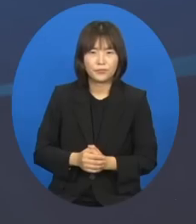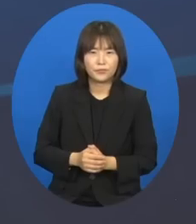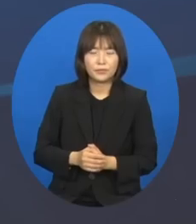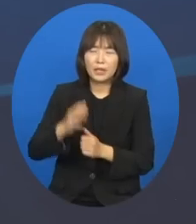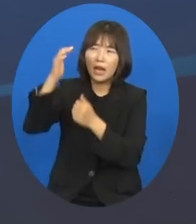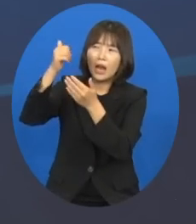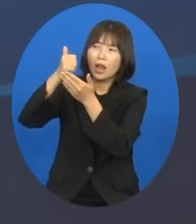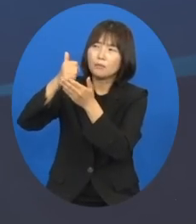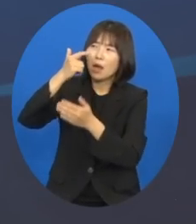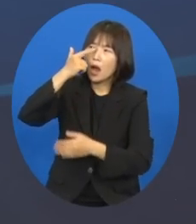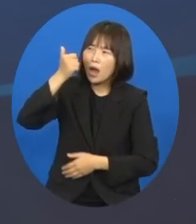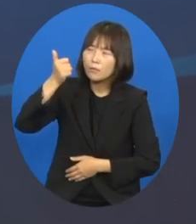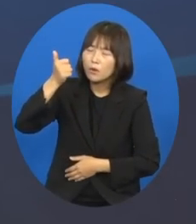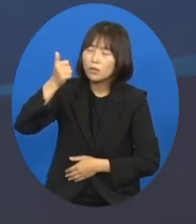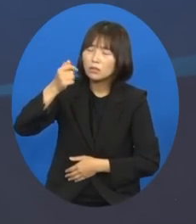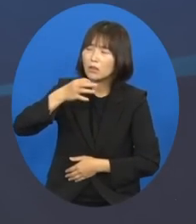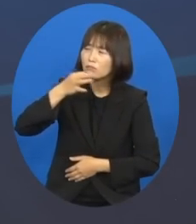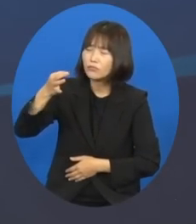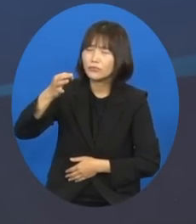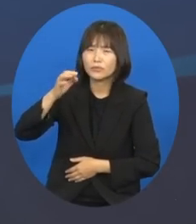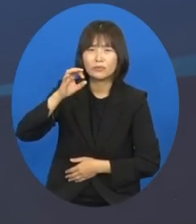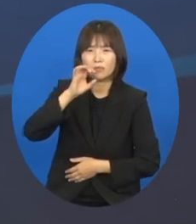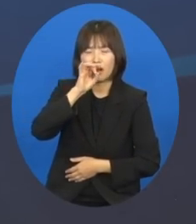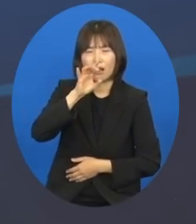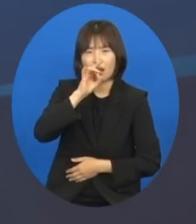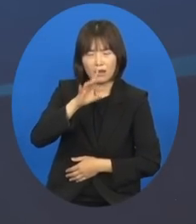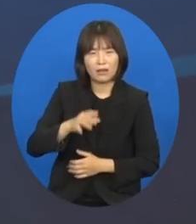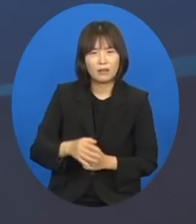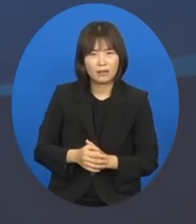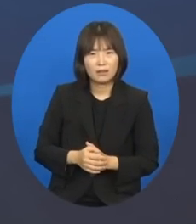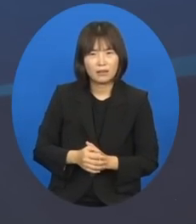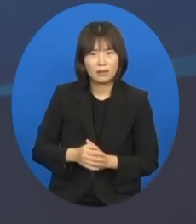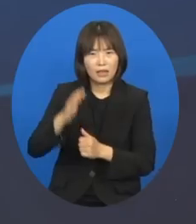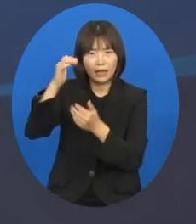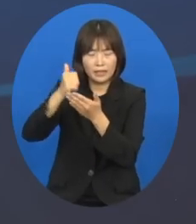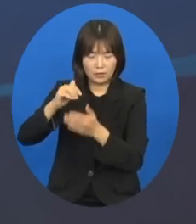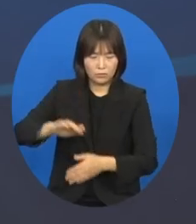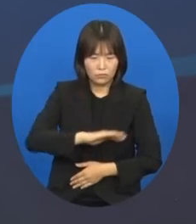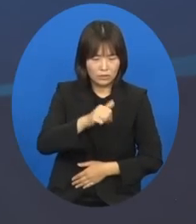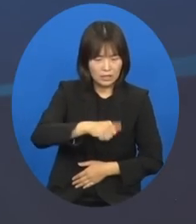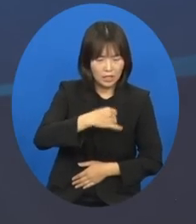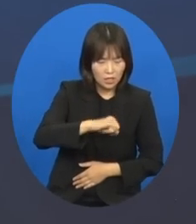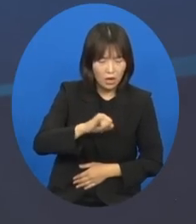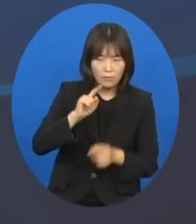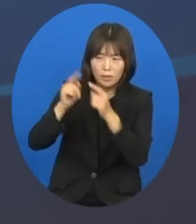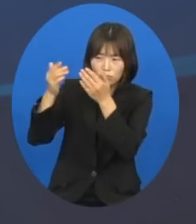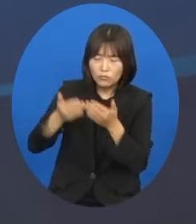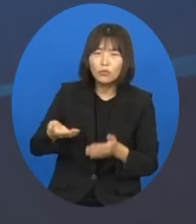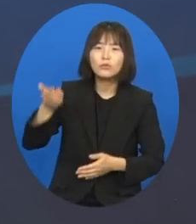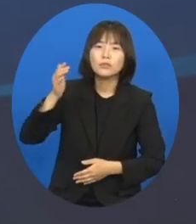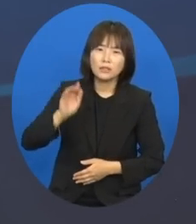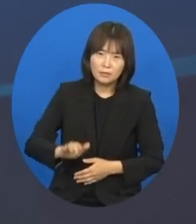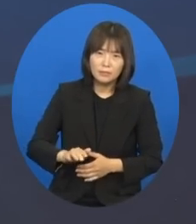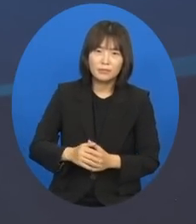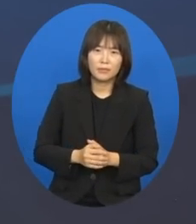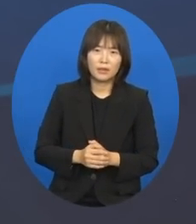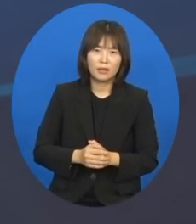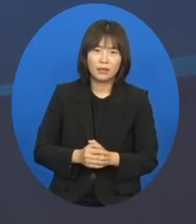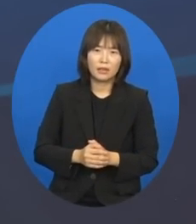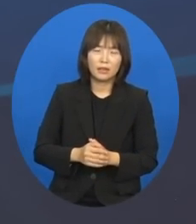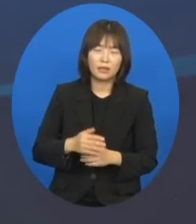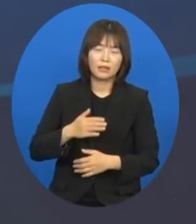지존하신 분이기 때문에 하나님은 우리를 자녀라고 말씀하셨지만 우리가 아버지라고 감이 할 수 없었는데 내 스승이